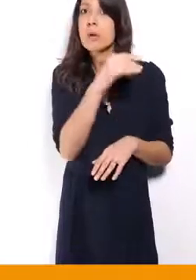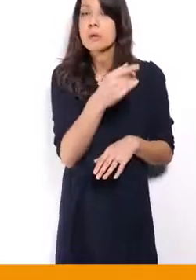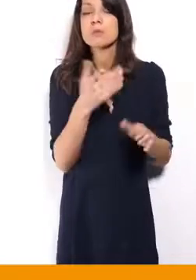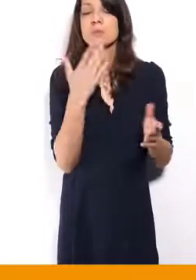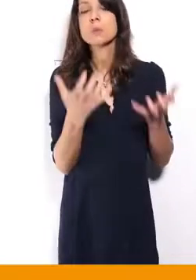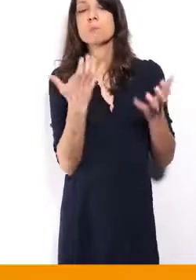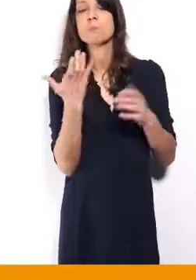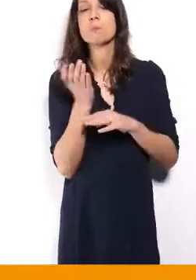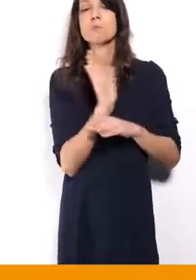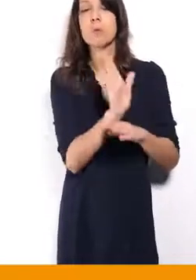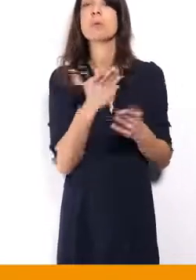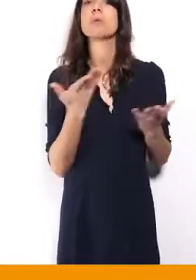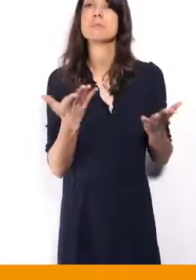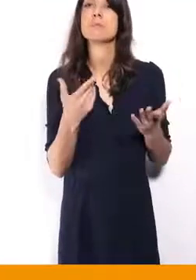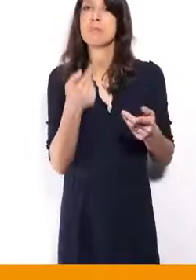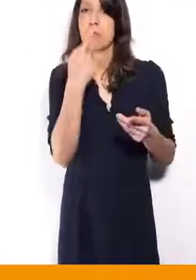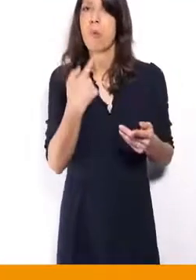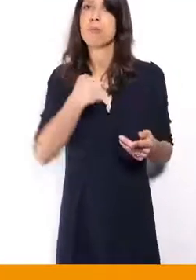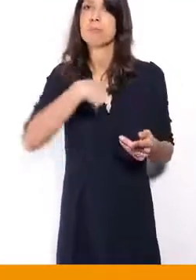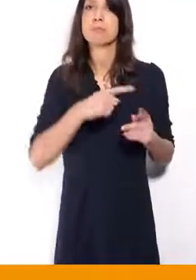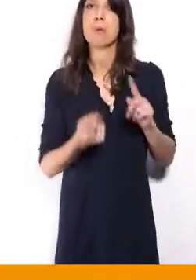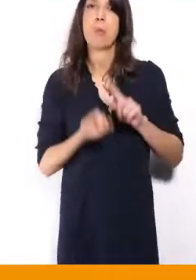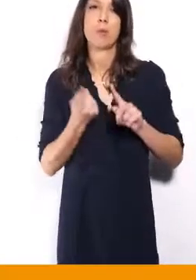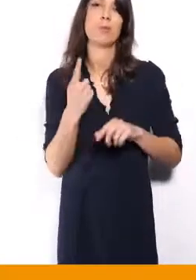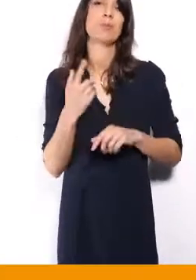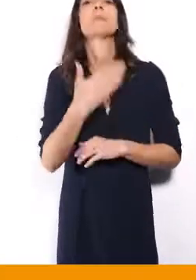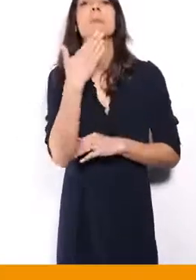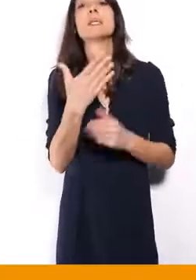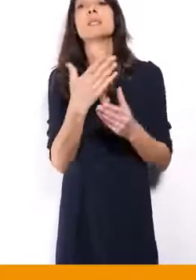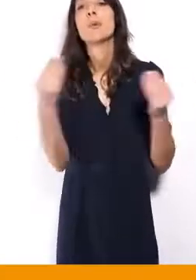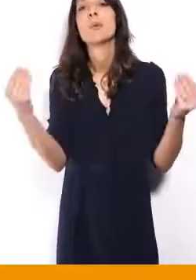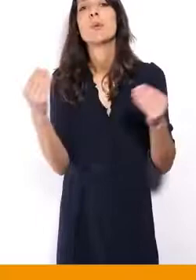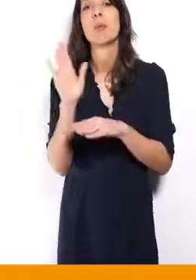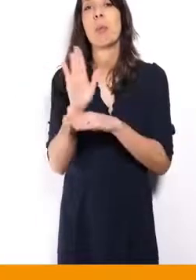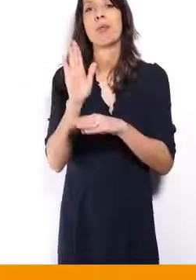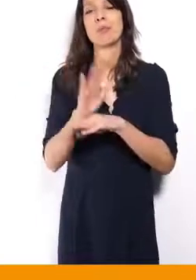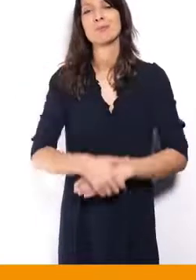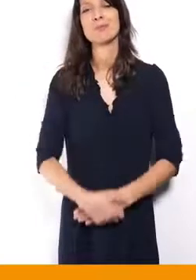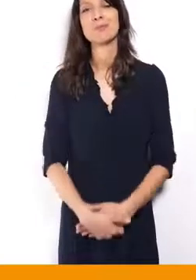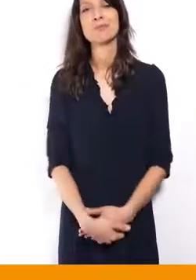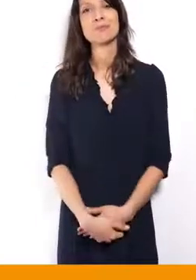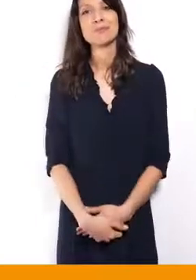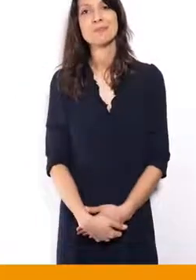sujet, ça nous semblait essentiel. Merci beaucoup Jean-Louis, et à très bientôt.